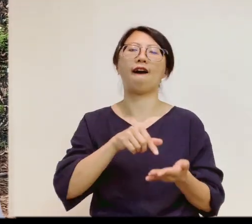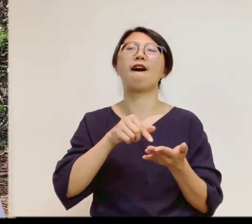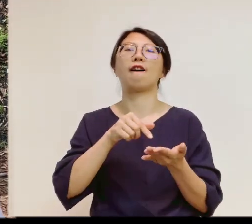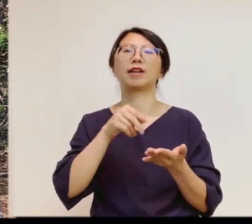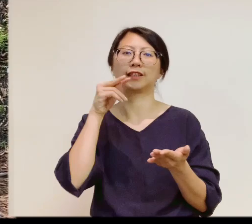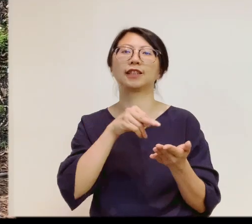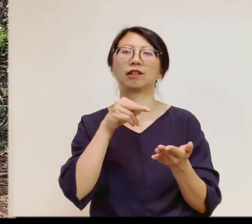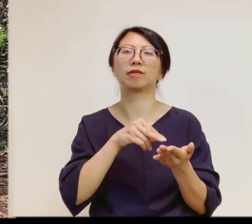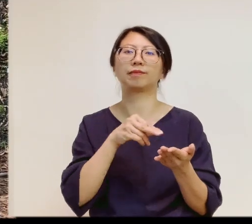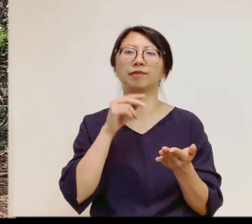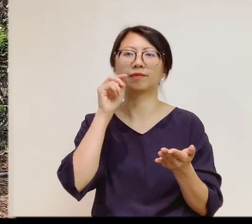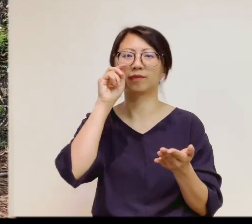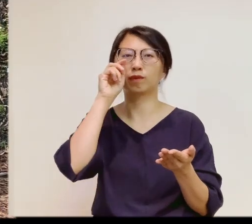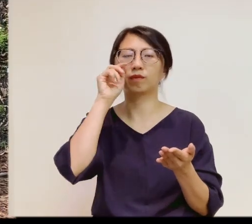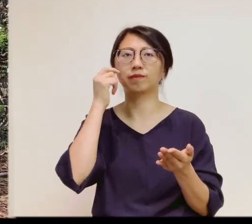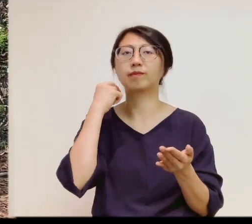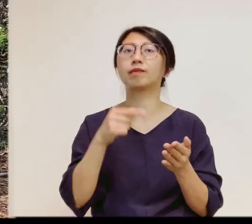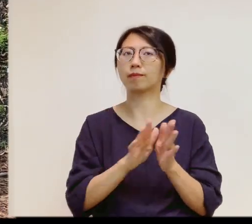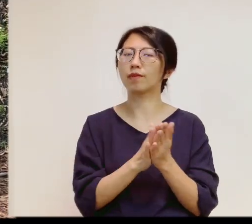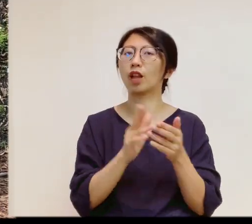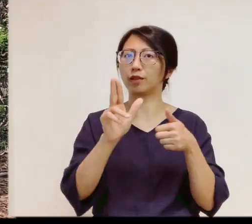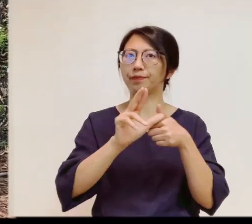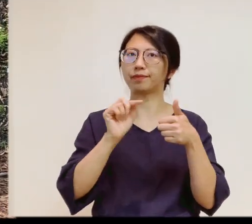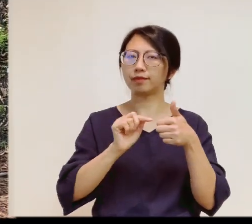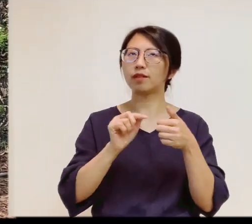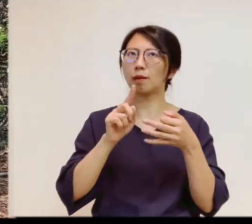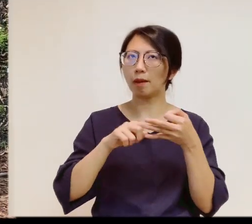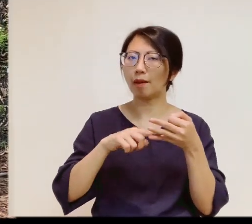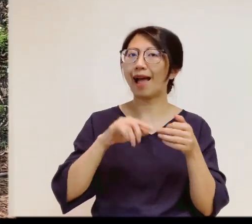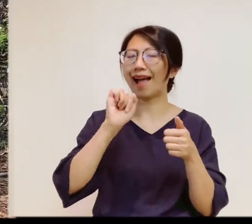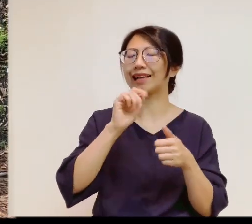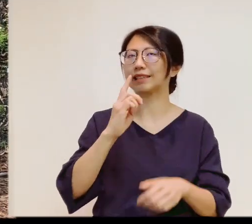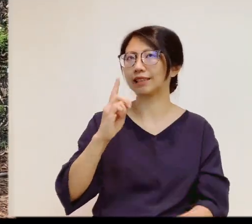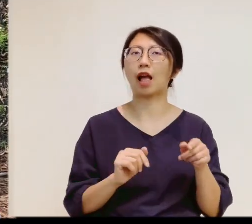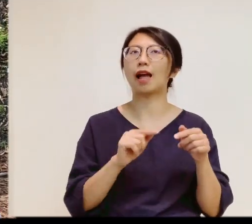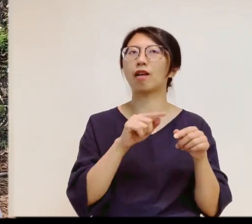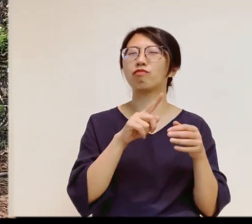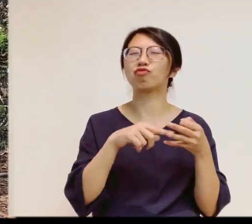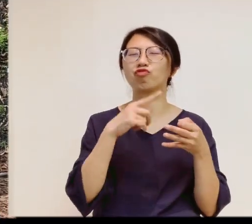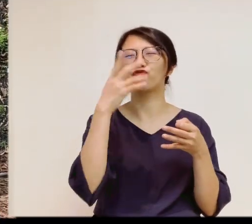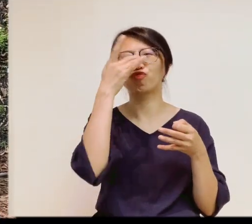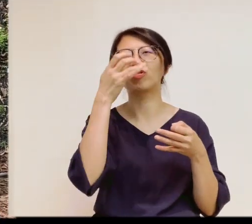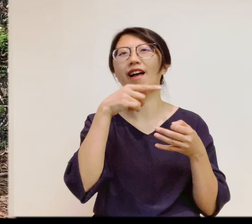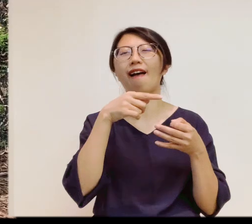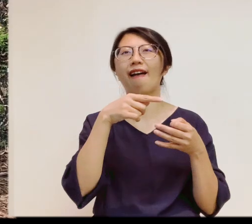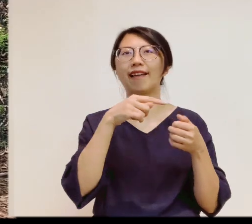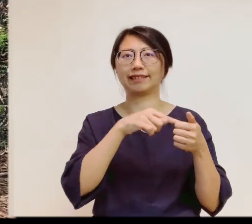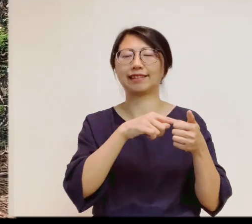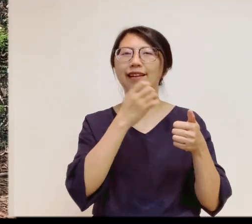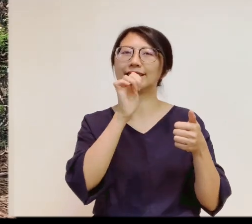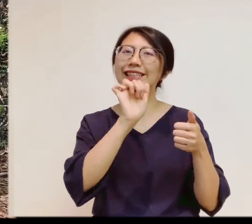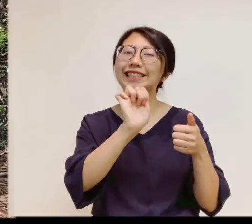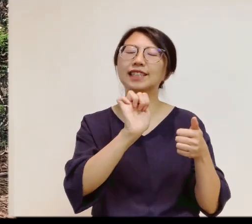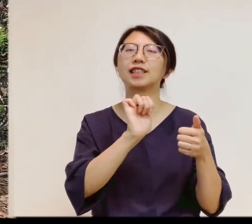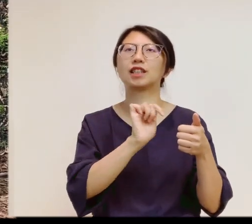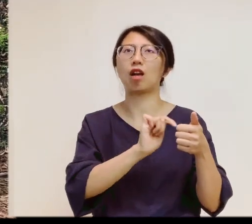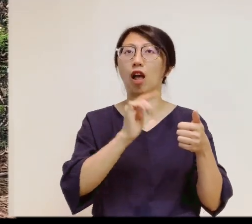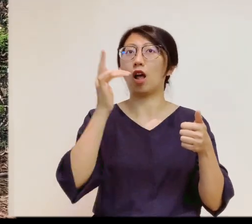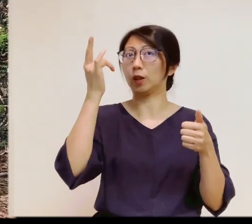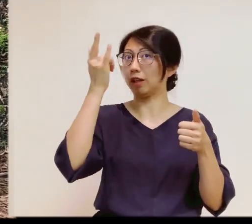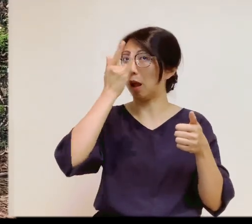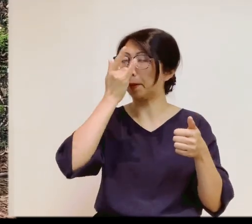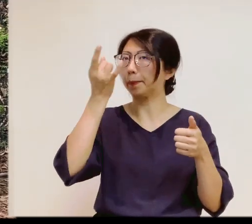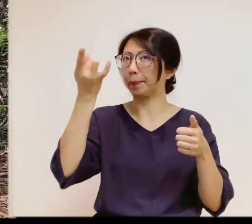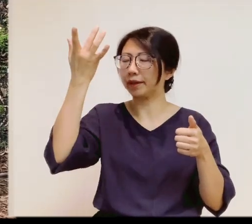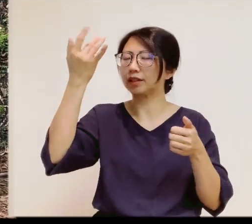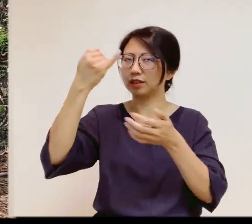看了。那这本书那个的主角，主角叫做 Eddie 啦。那 Eddie 其实他是在德国出生，